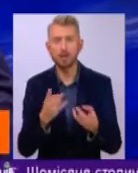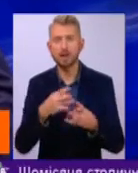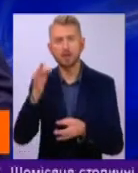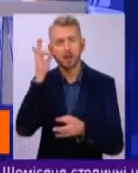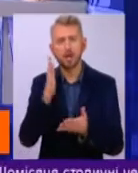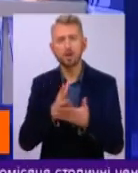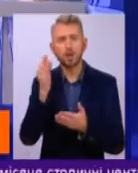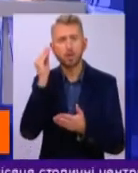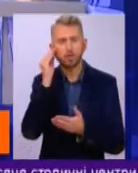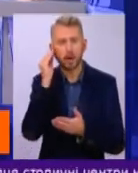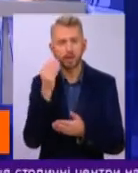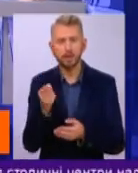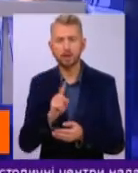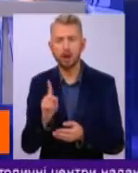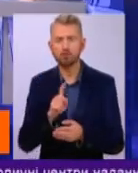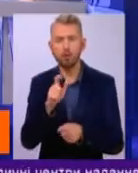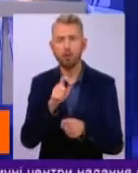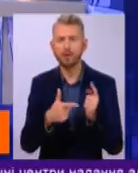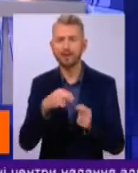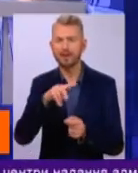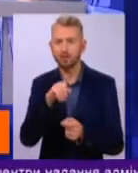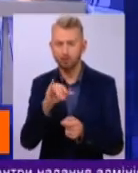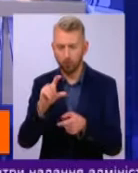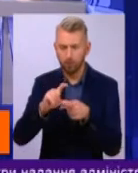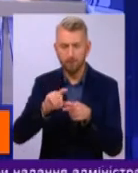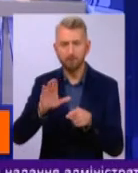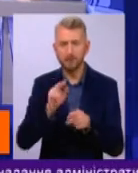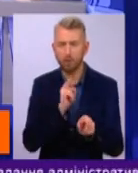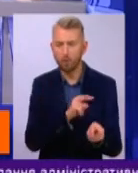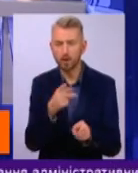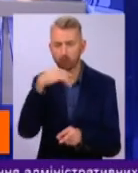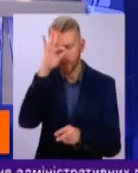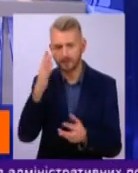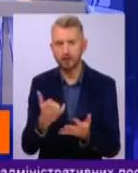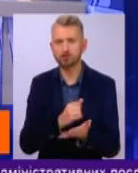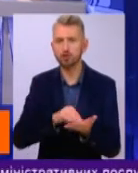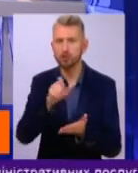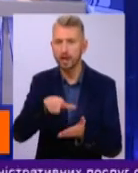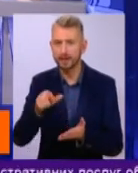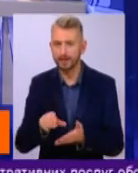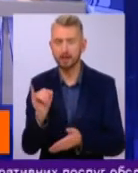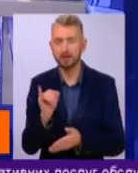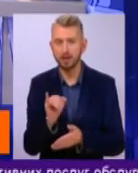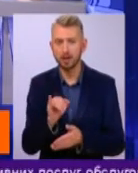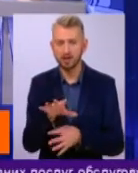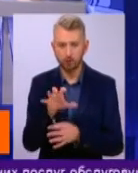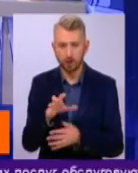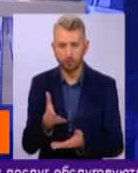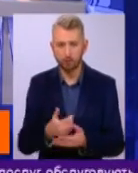що мається на увазі те, що гільзу після огляду поліції знайшли журналісти і